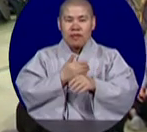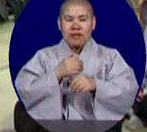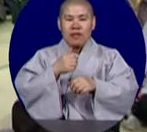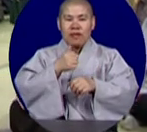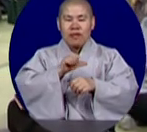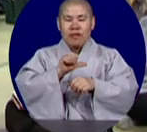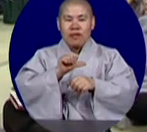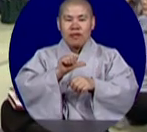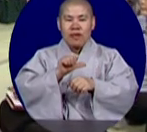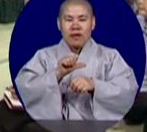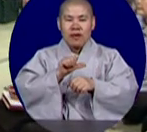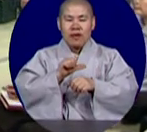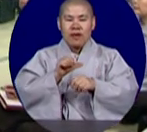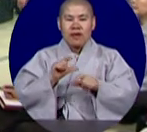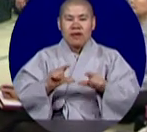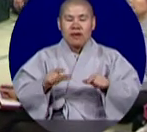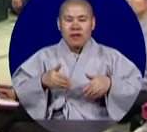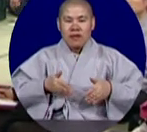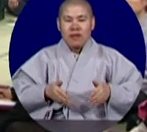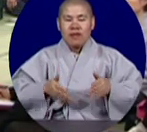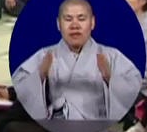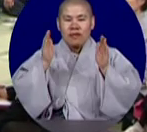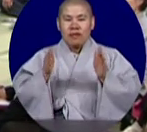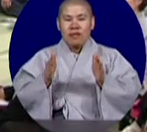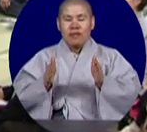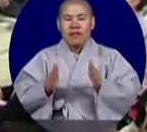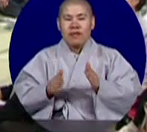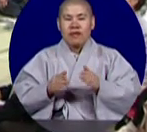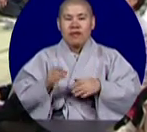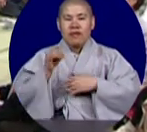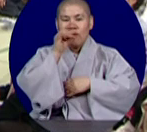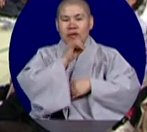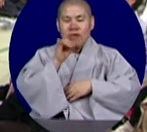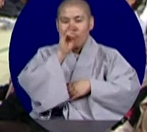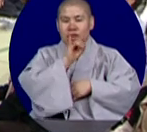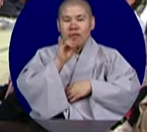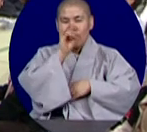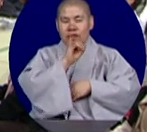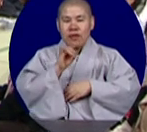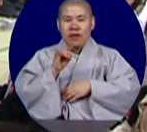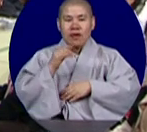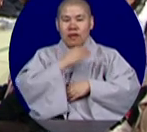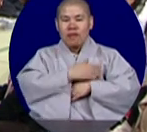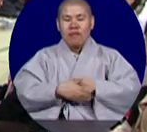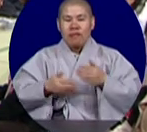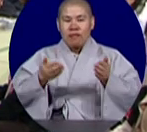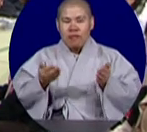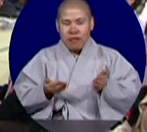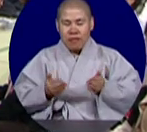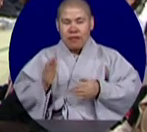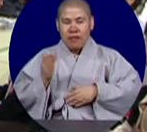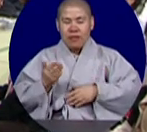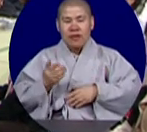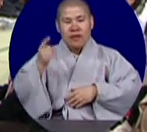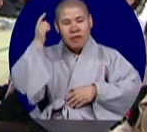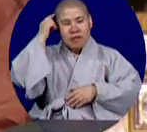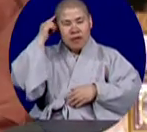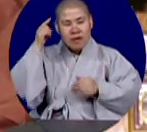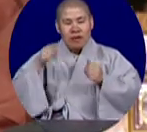받았다 이게요. 그럼 내가 어떻게 이걸 말을 잘못해서 여우 몸을 받았습니까? 이렇게